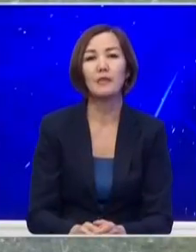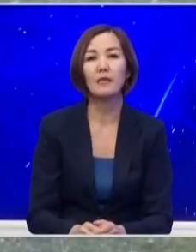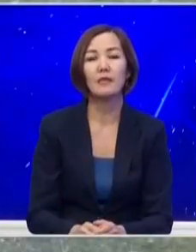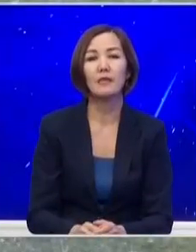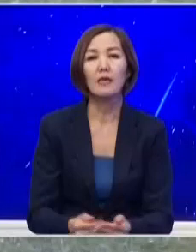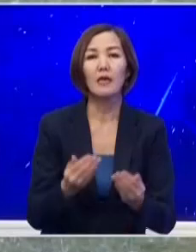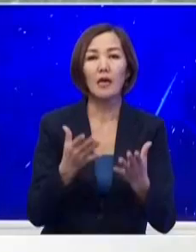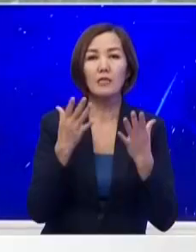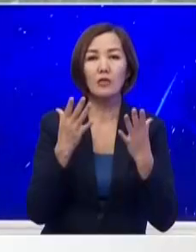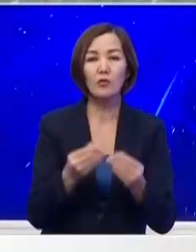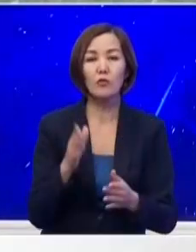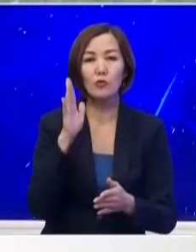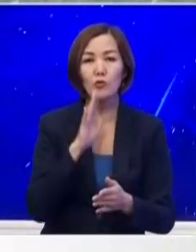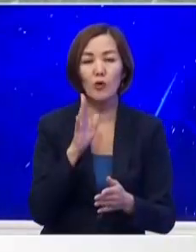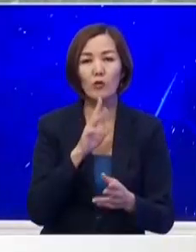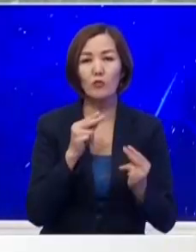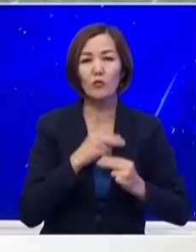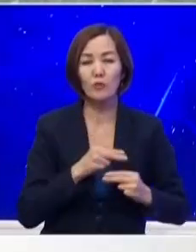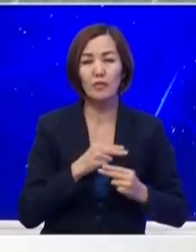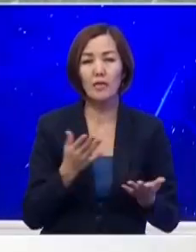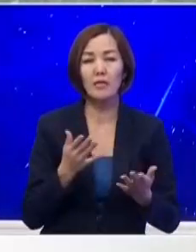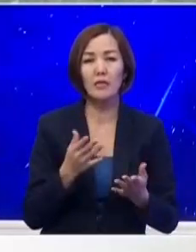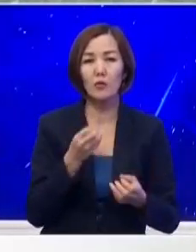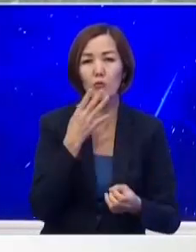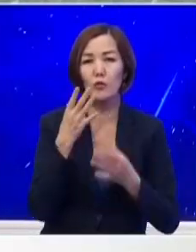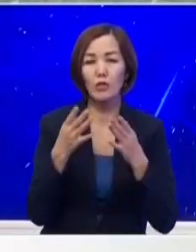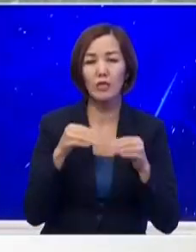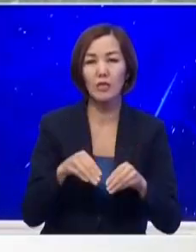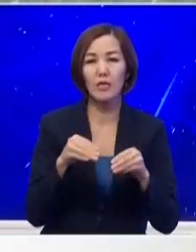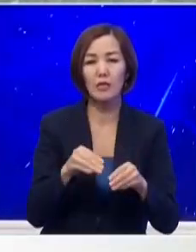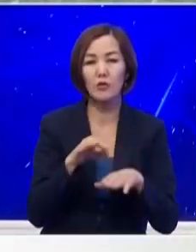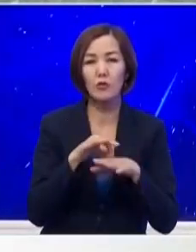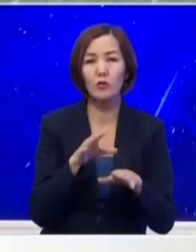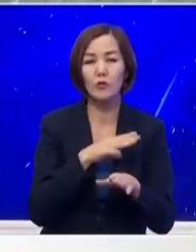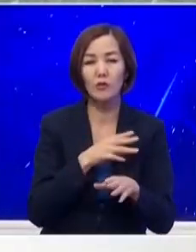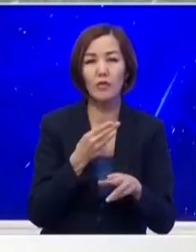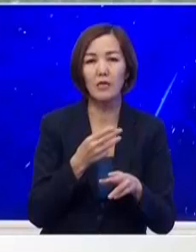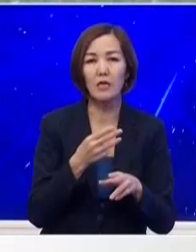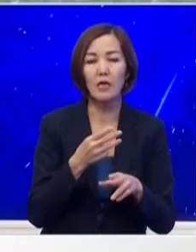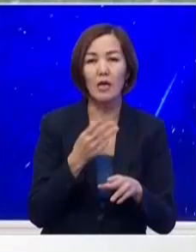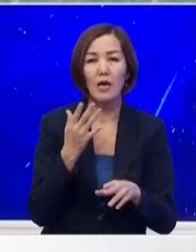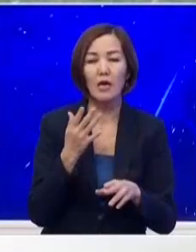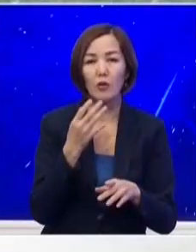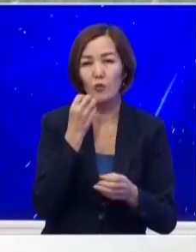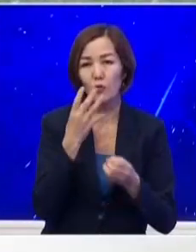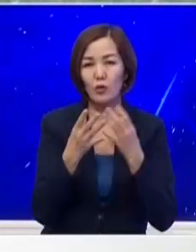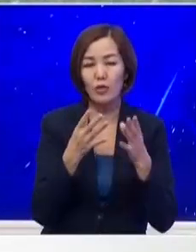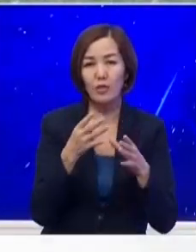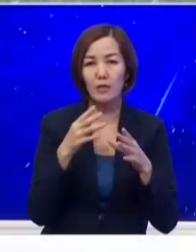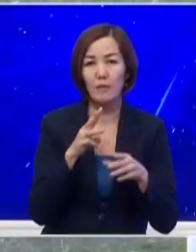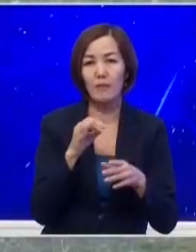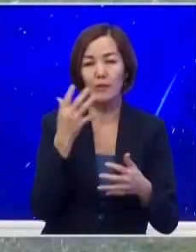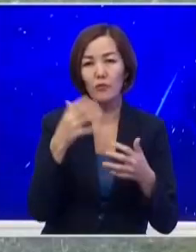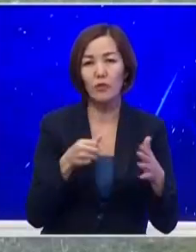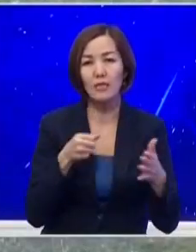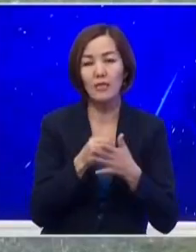поливают. Қазіргі таңда суару жұмыстарын гүлдерді еккен компания өкілдері жүргізіп жатыр. Түптерді отырғызу мамыр айының ортасына дейін